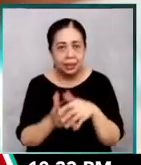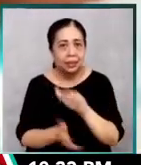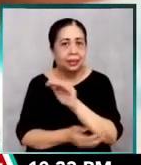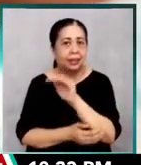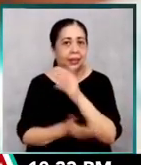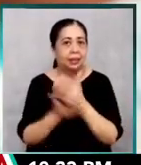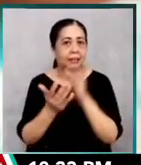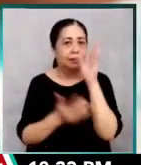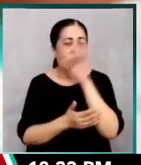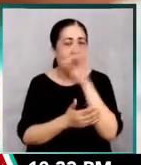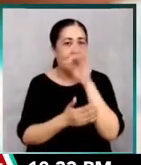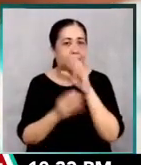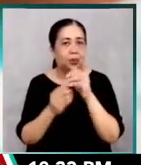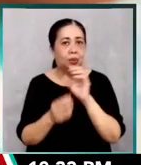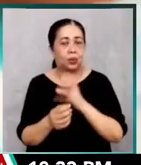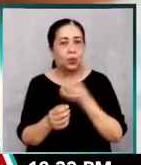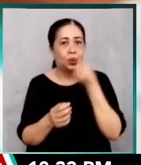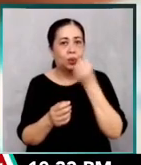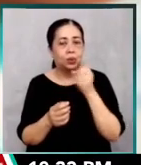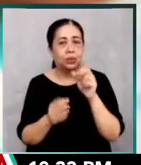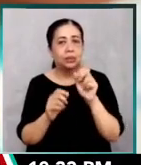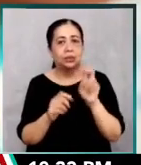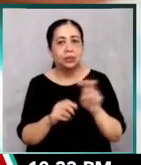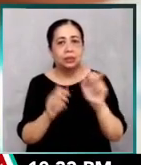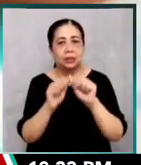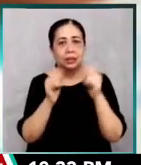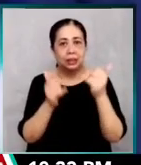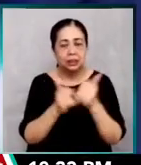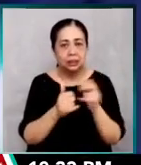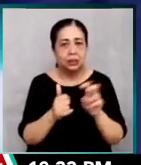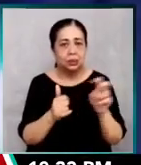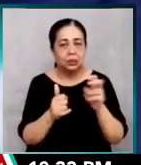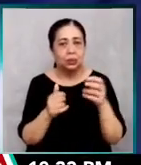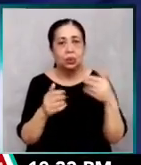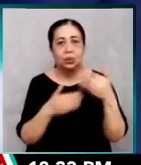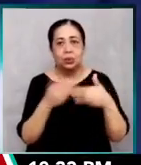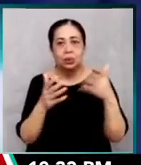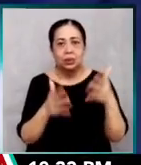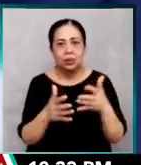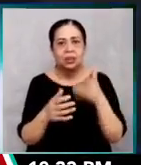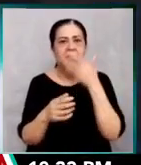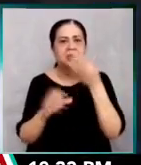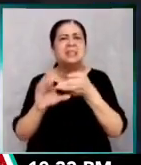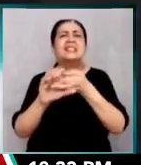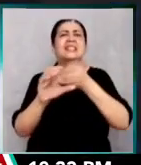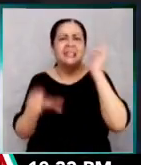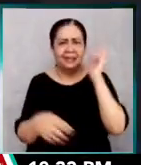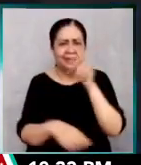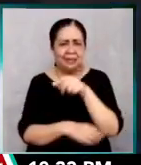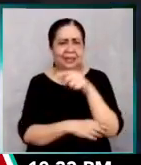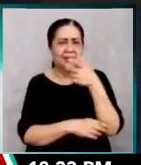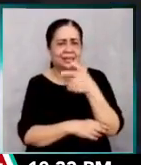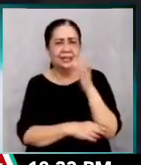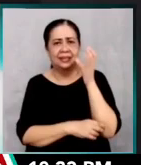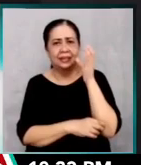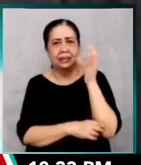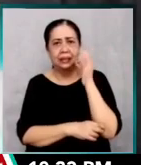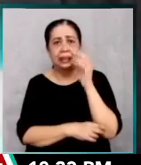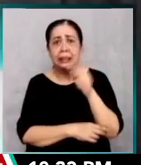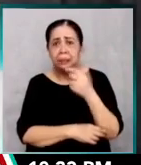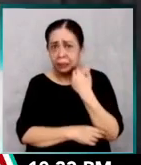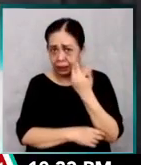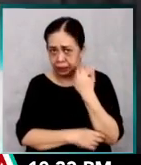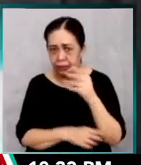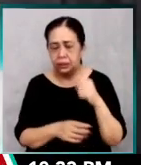na may-ari ng travel agency at tour operator doon, mag-resign na si Frasco. For delicadeza purposes,